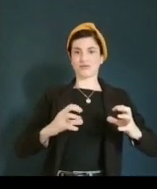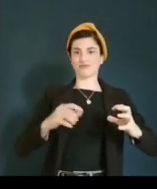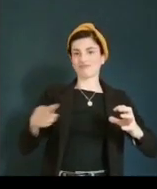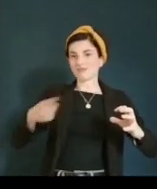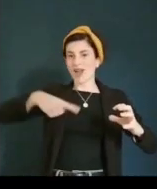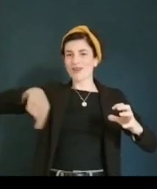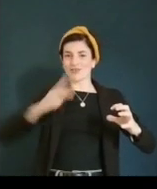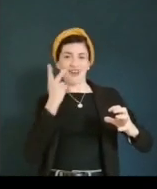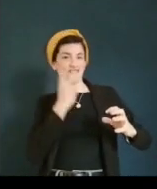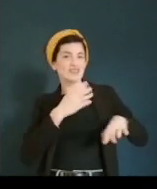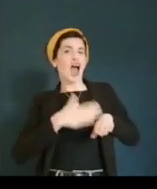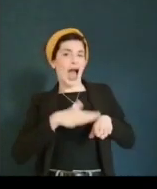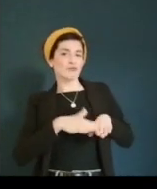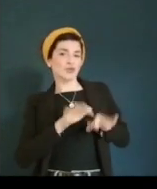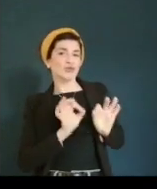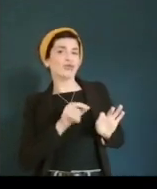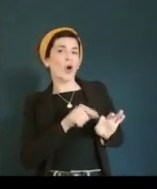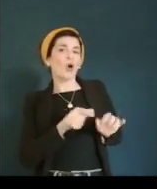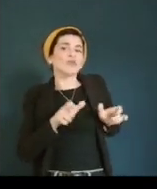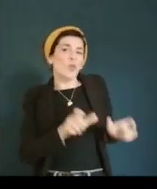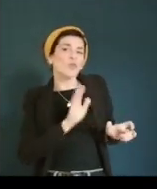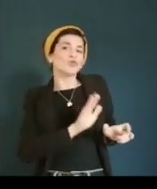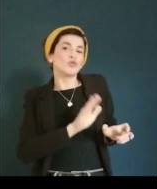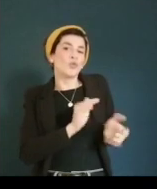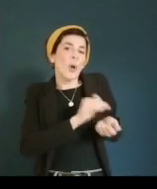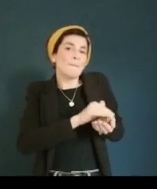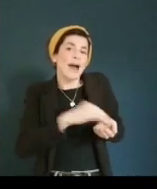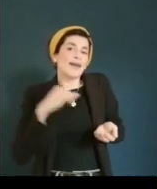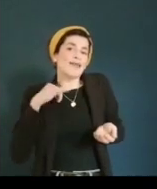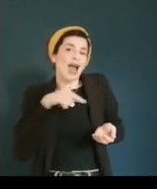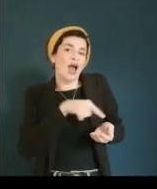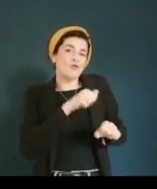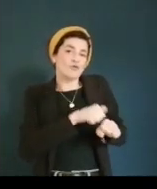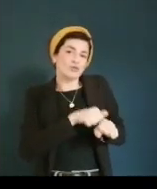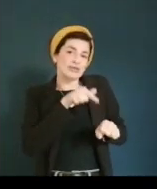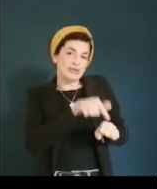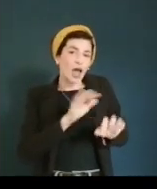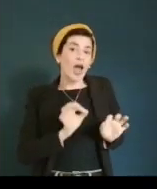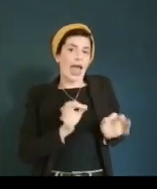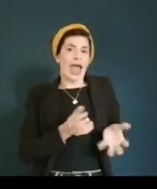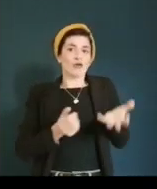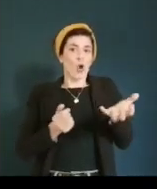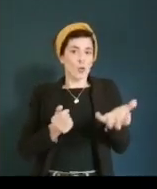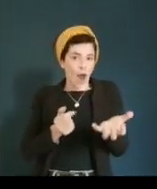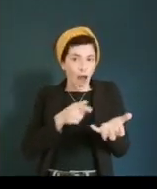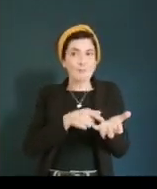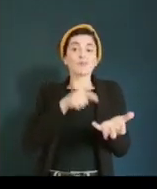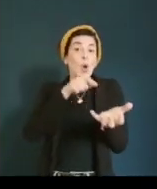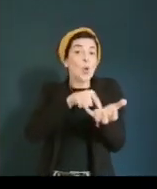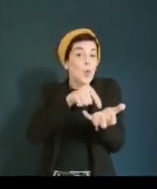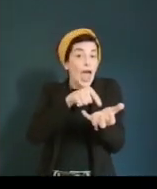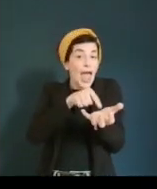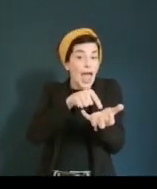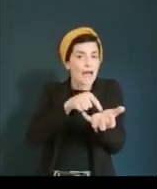il pane di pastatura tradizionale. Ecco qua. Quindi questo lo lascerò crescere in questo